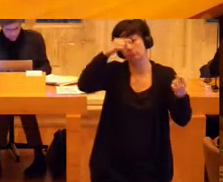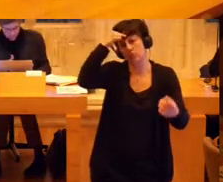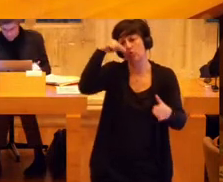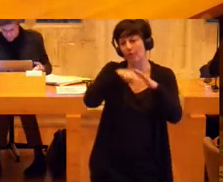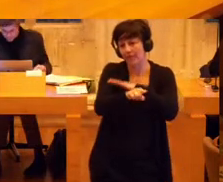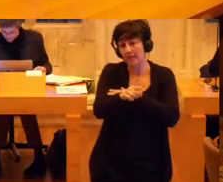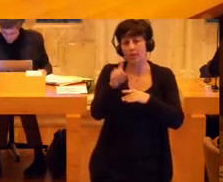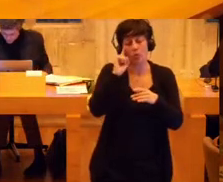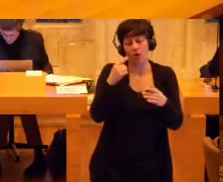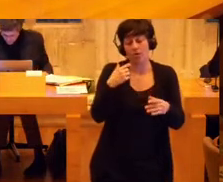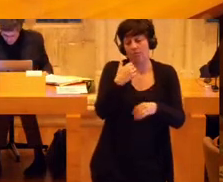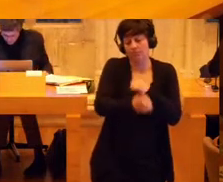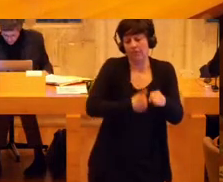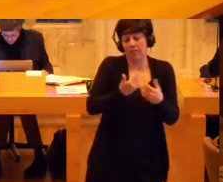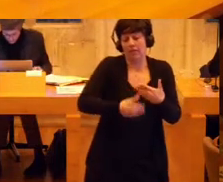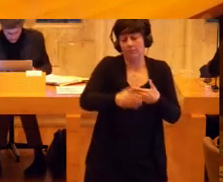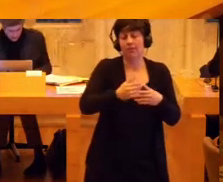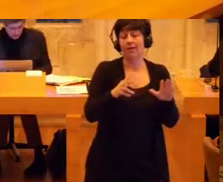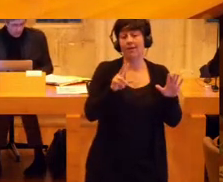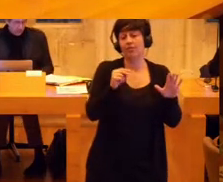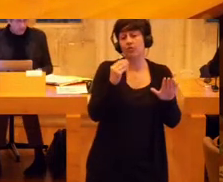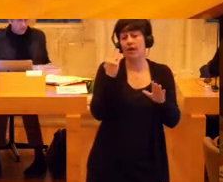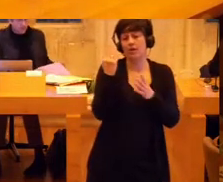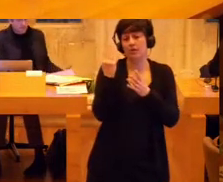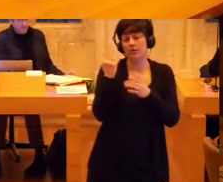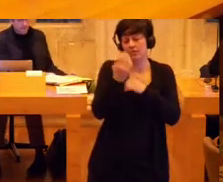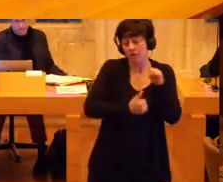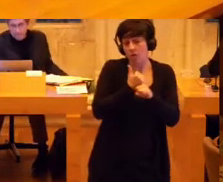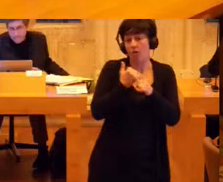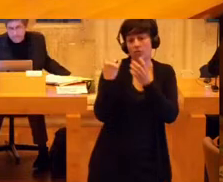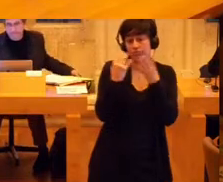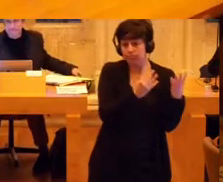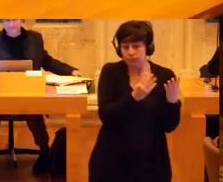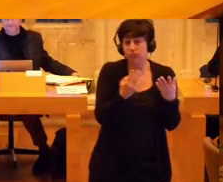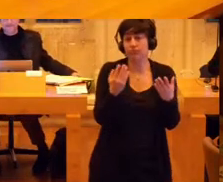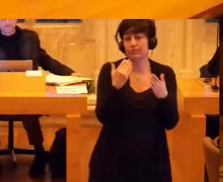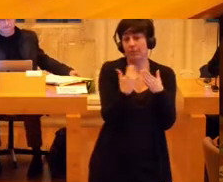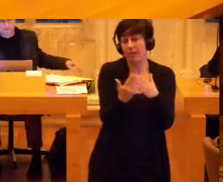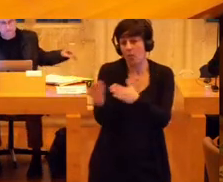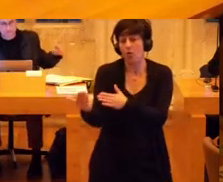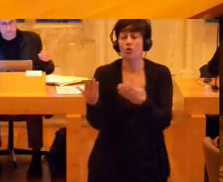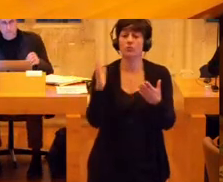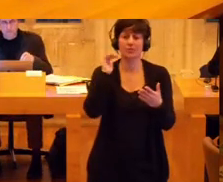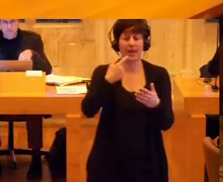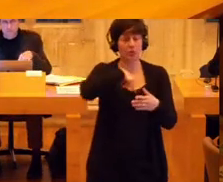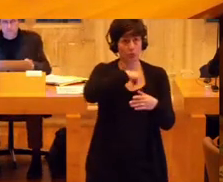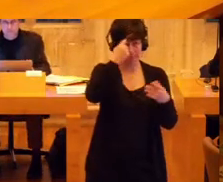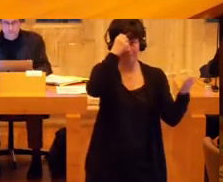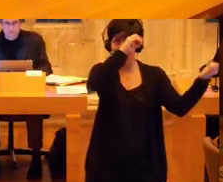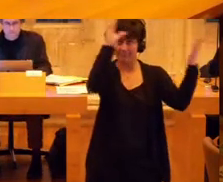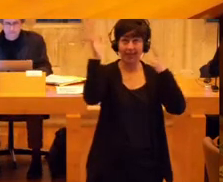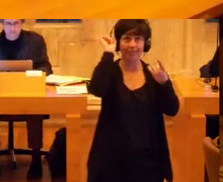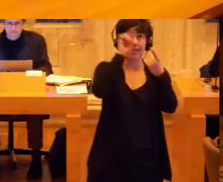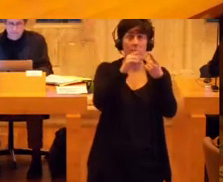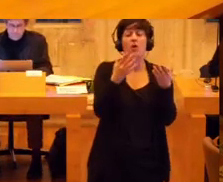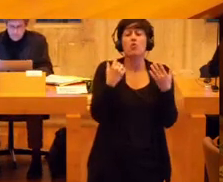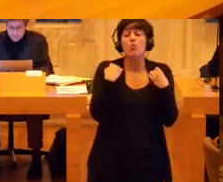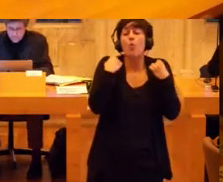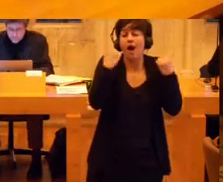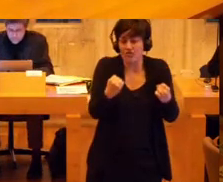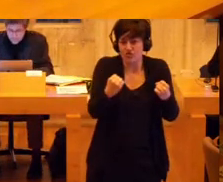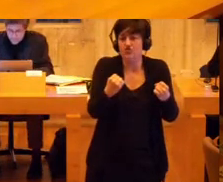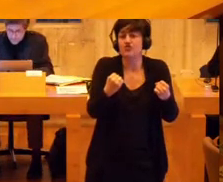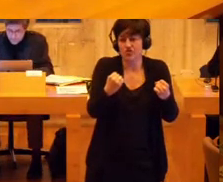l'année du 80e anniversaire du D-Day et de la bataille de Normandie. Nous avons choisi ce fil rouge, le courage, mais qui doit être compris dans toutes